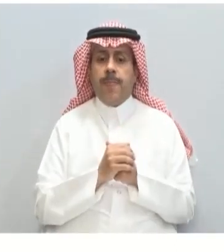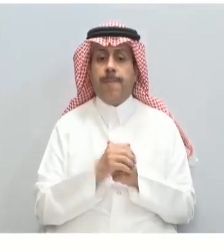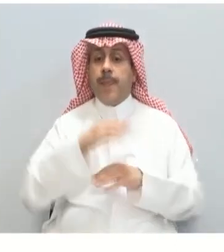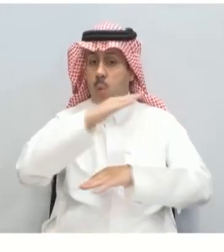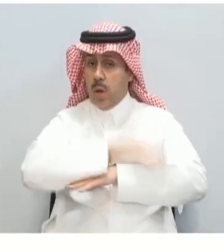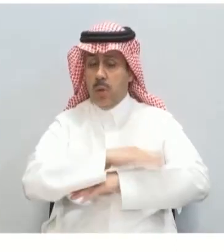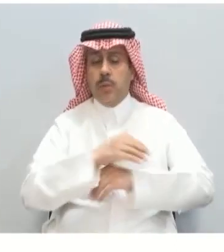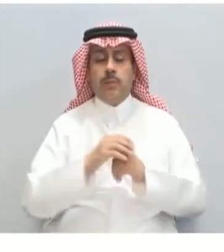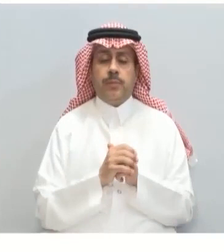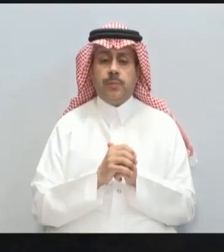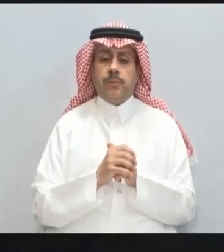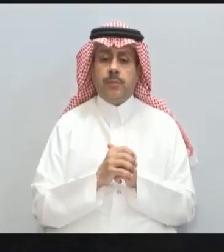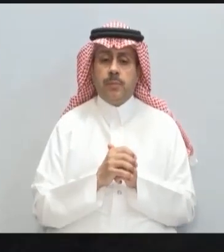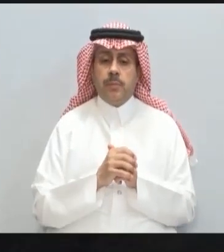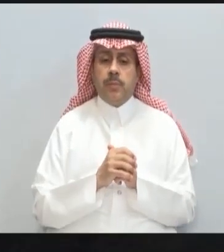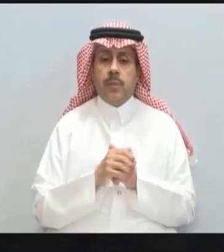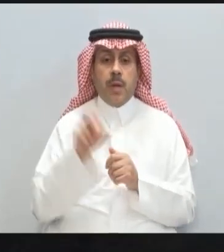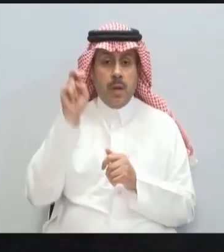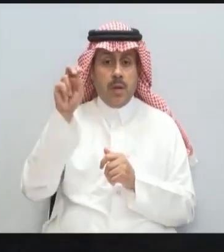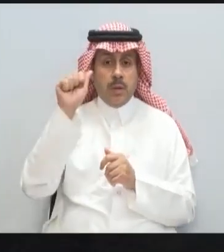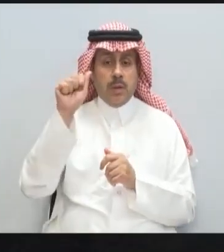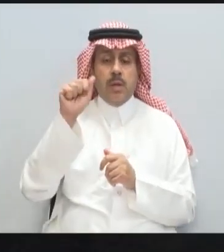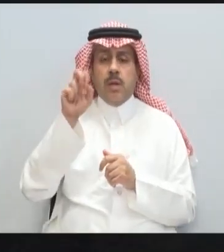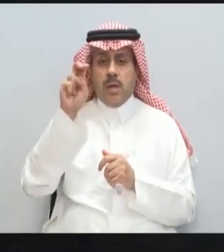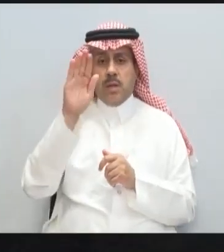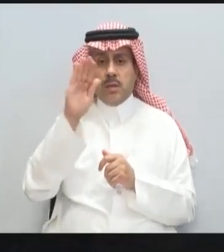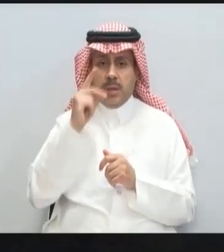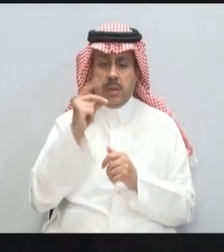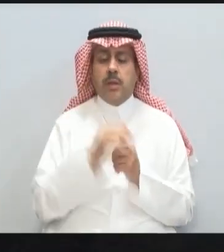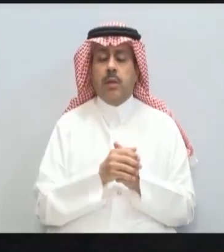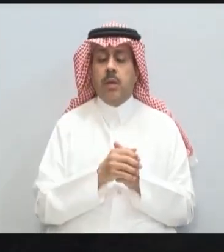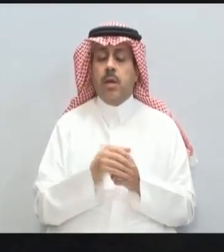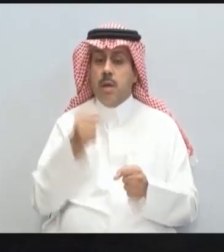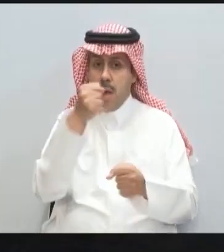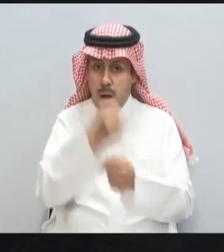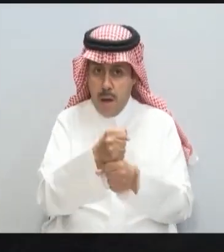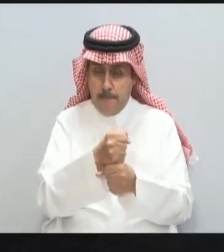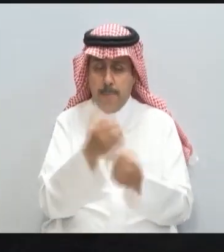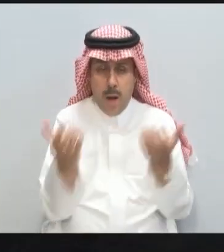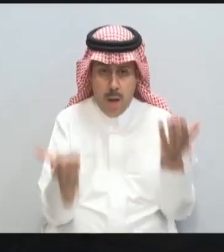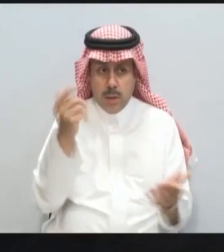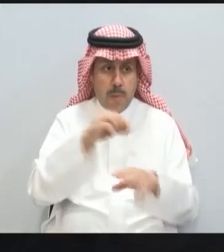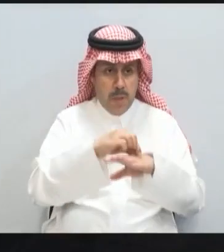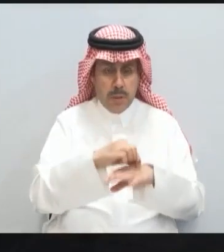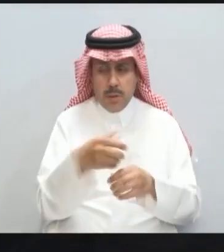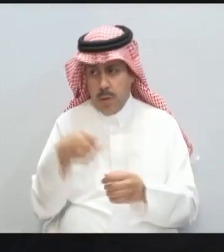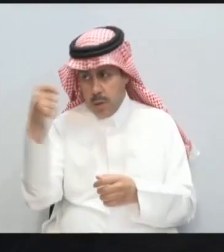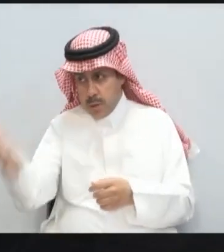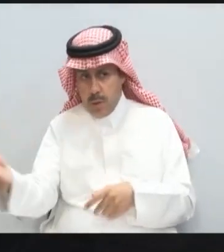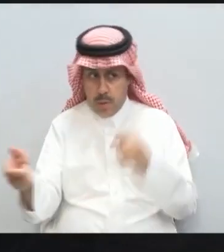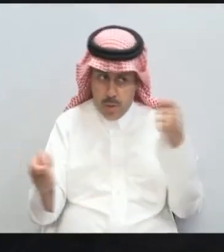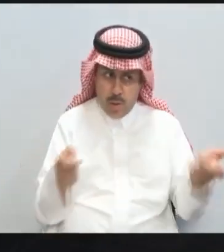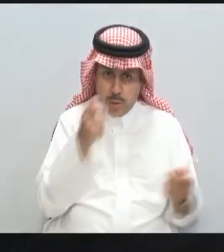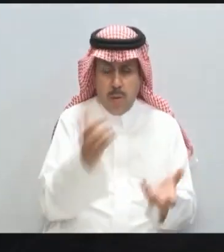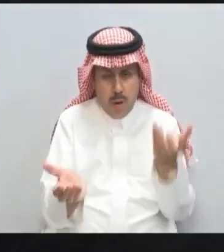خلقا وكذلك القسط وهو اقامه العدل بين الناس واعطاء كل ذي حق